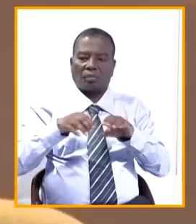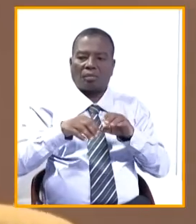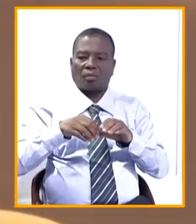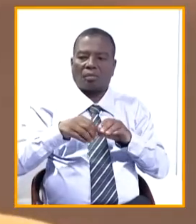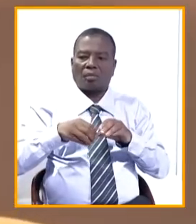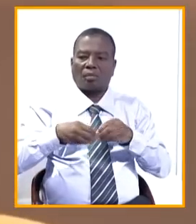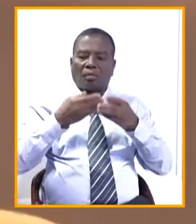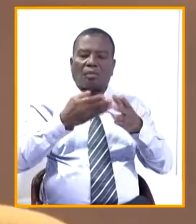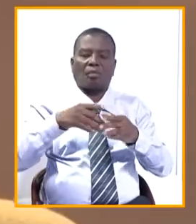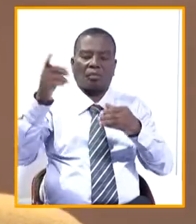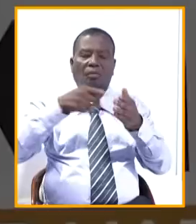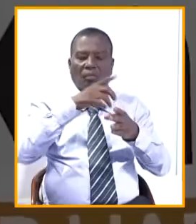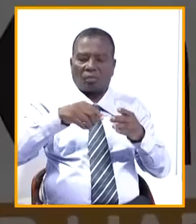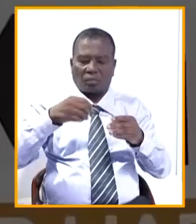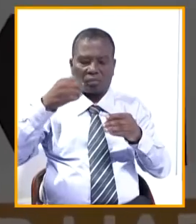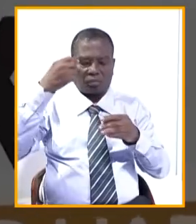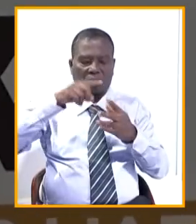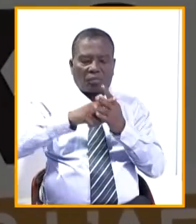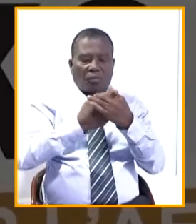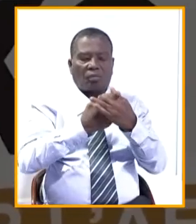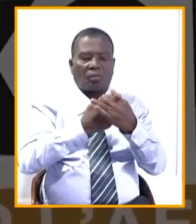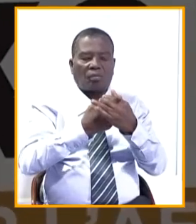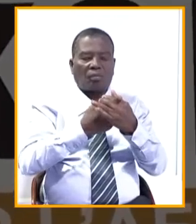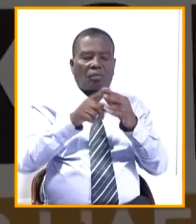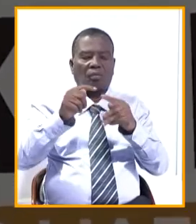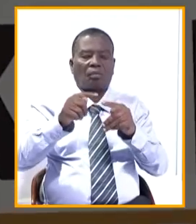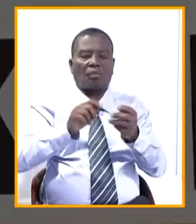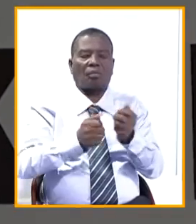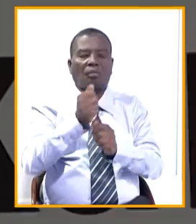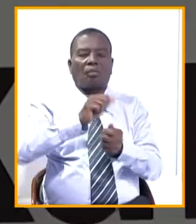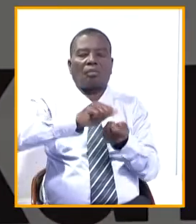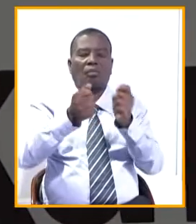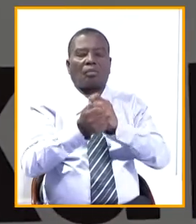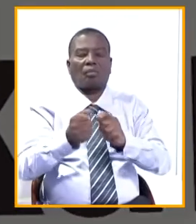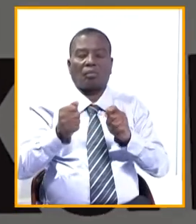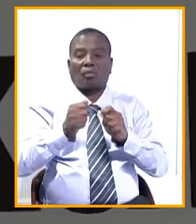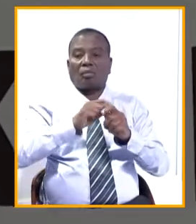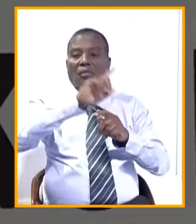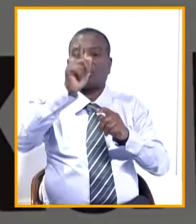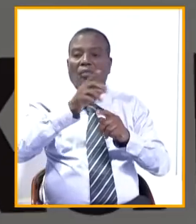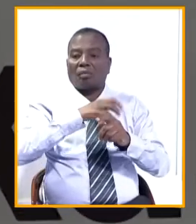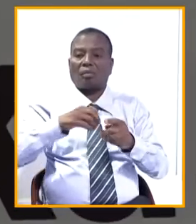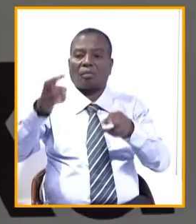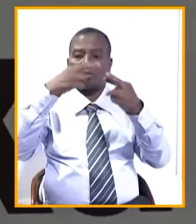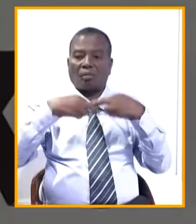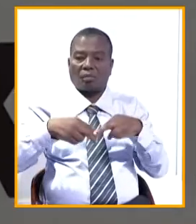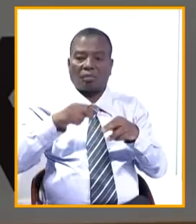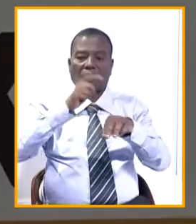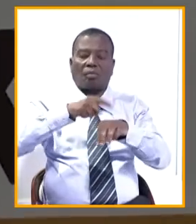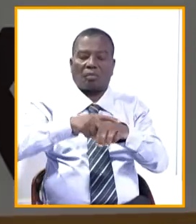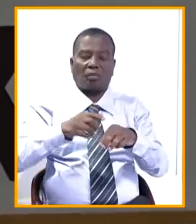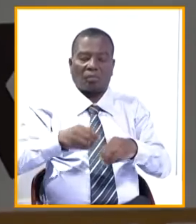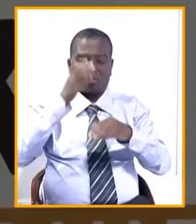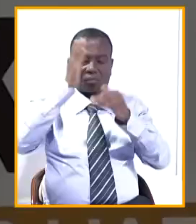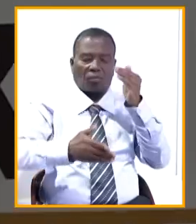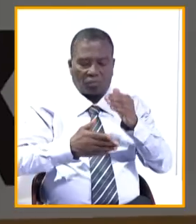les ruptures nécessaires, en commençant par changer de paradigme. Il est venu le moment de